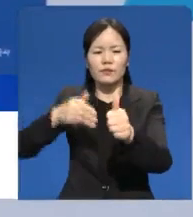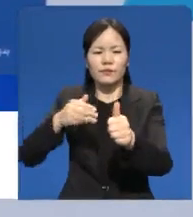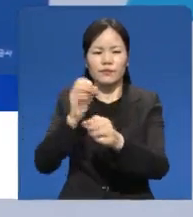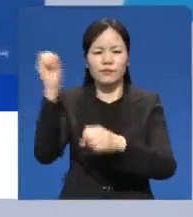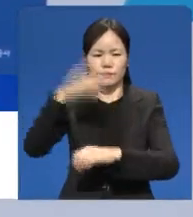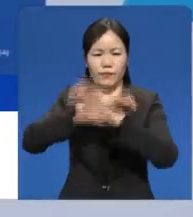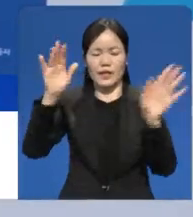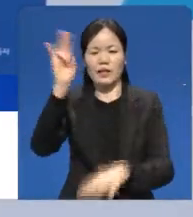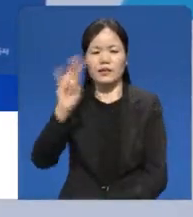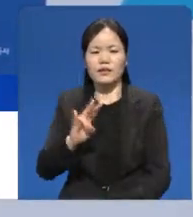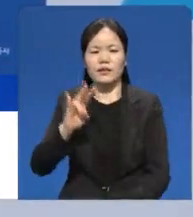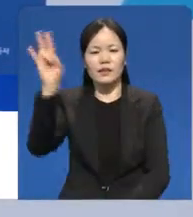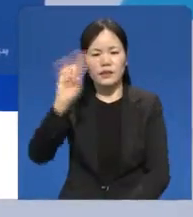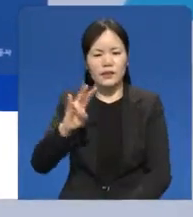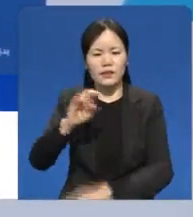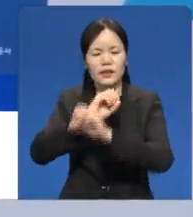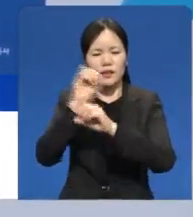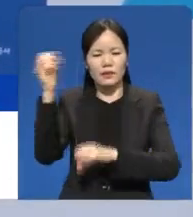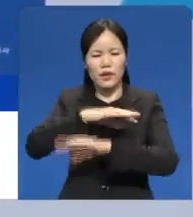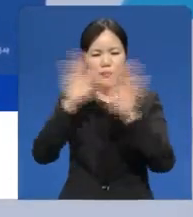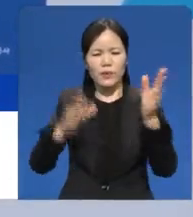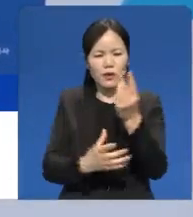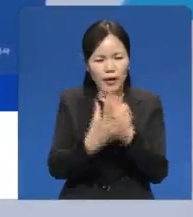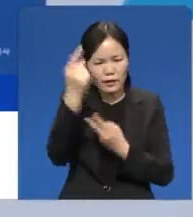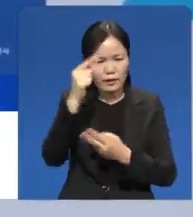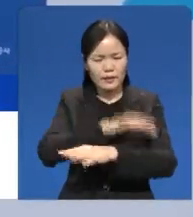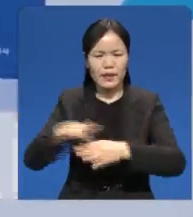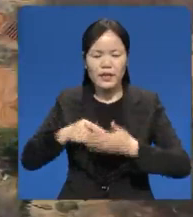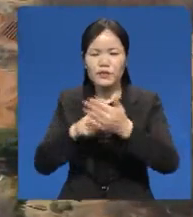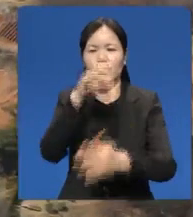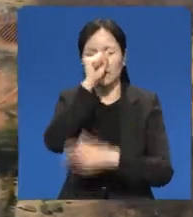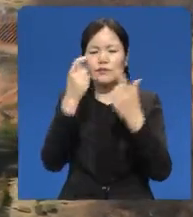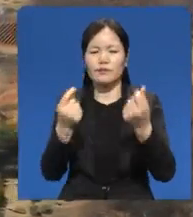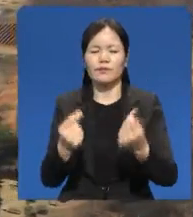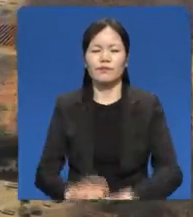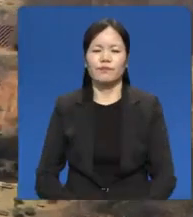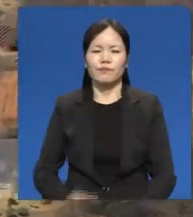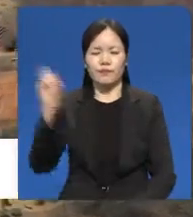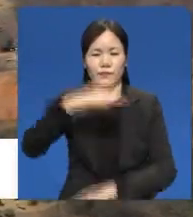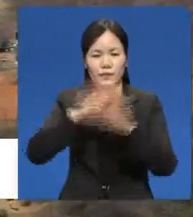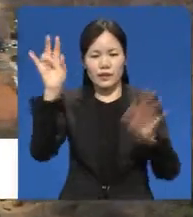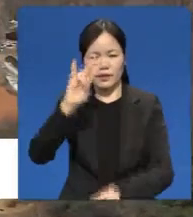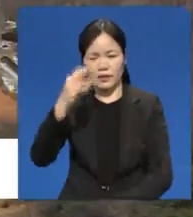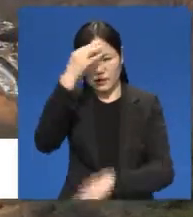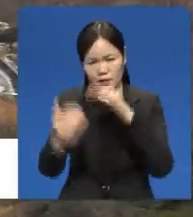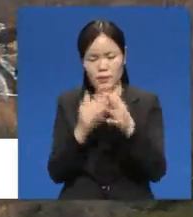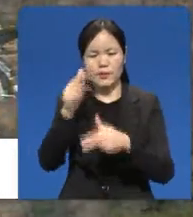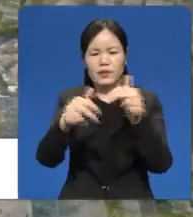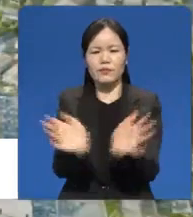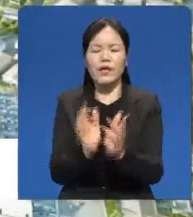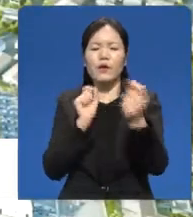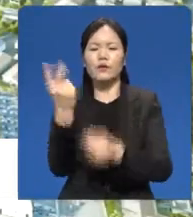쉬움 흉곽 악령이 하나가 되요 을 신뢰도는 뽑겠습니다 광명시 인 첨단산업단지 는